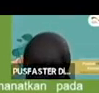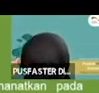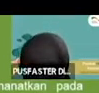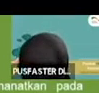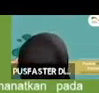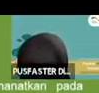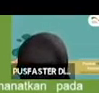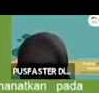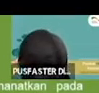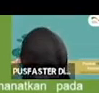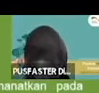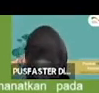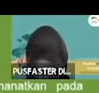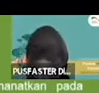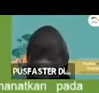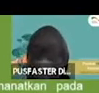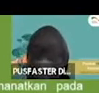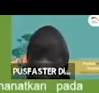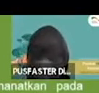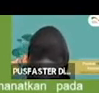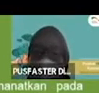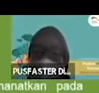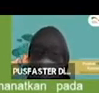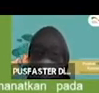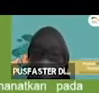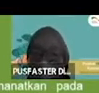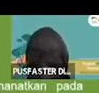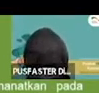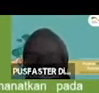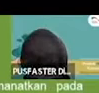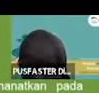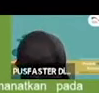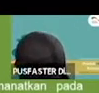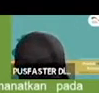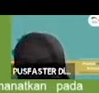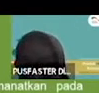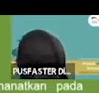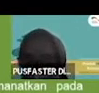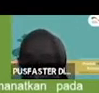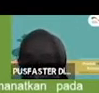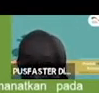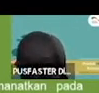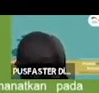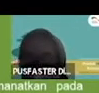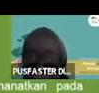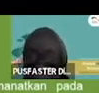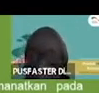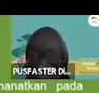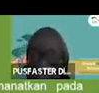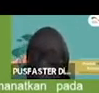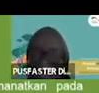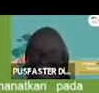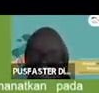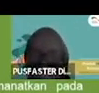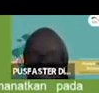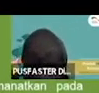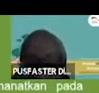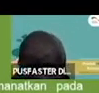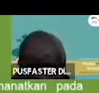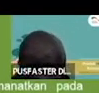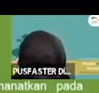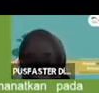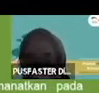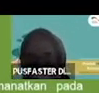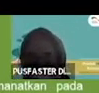persetujuan untuk pencantuman hebat lambangnya agak berbeda daripada tipe satu jadi untuk